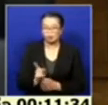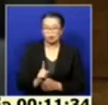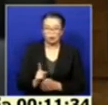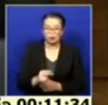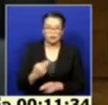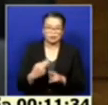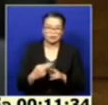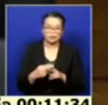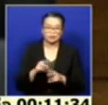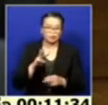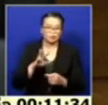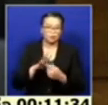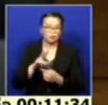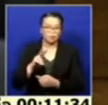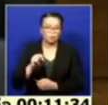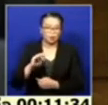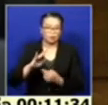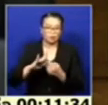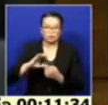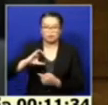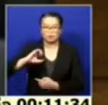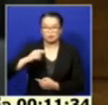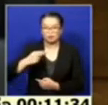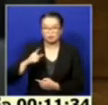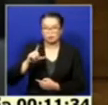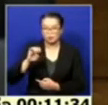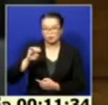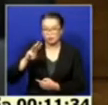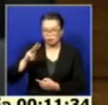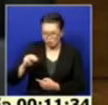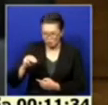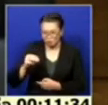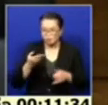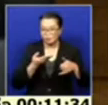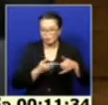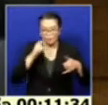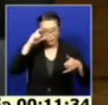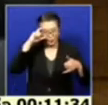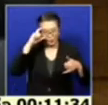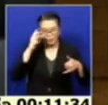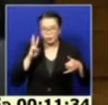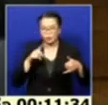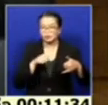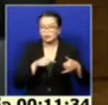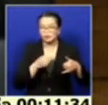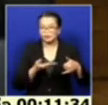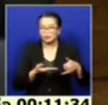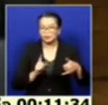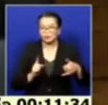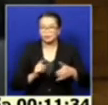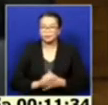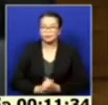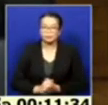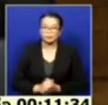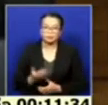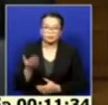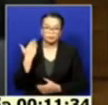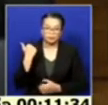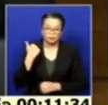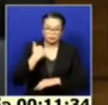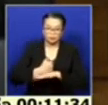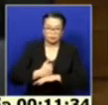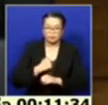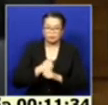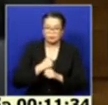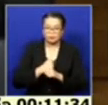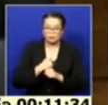ดังขอเรียนนะตามตรงว่าคำหรือว่าชื่อวันเฉลิ